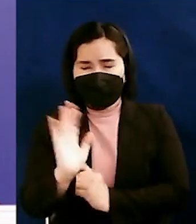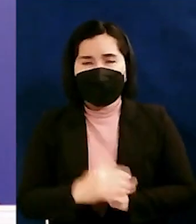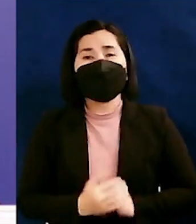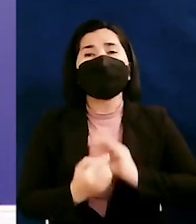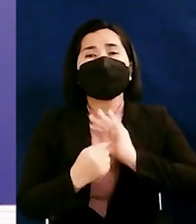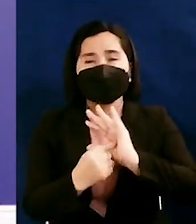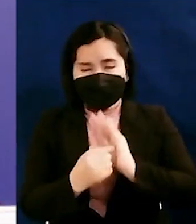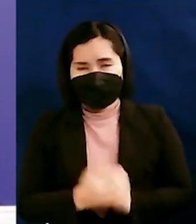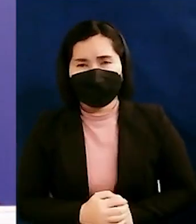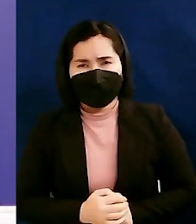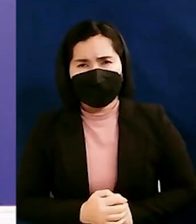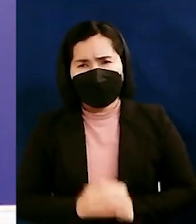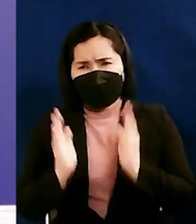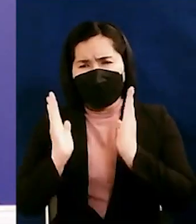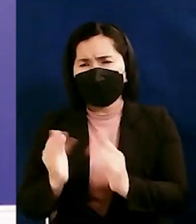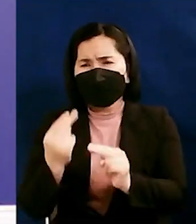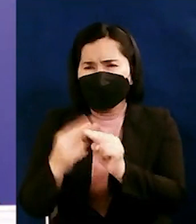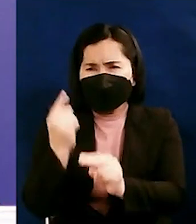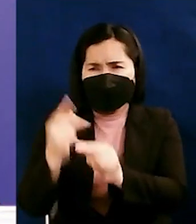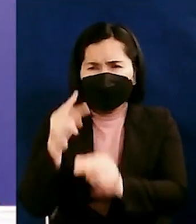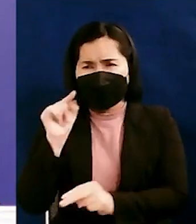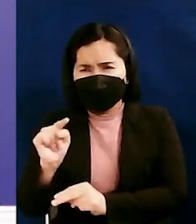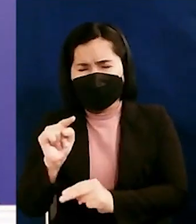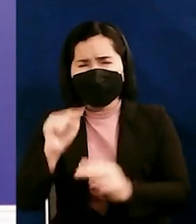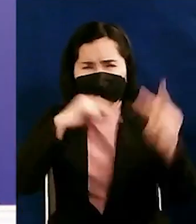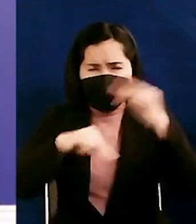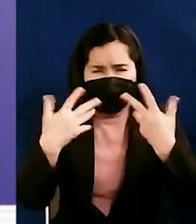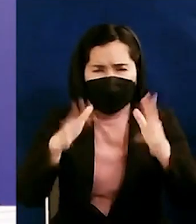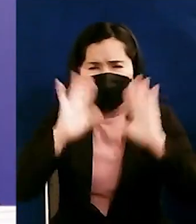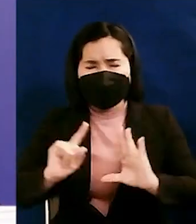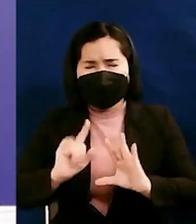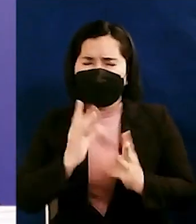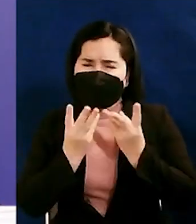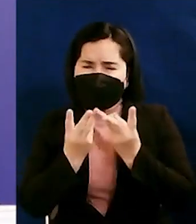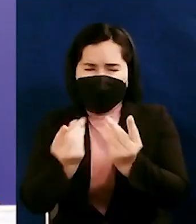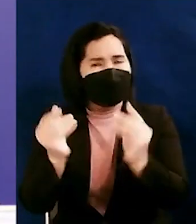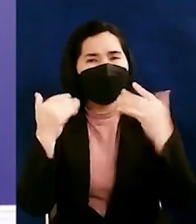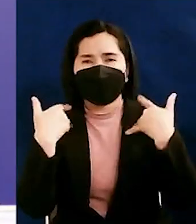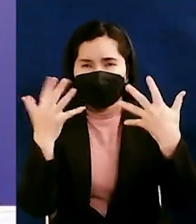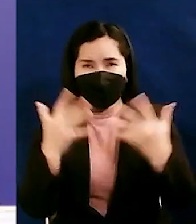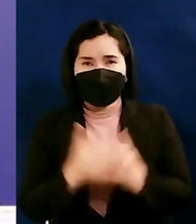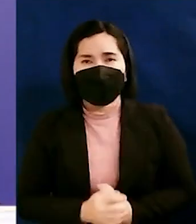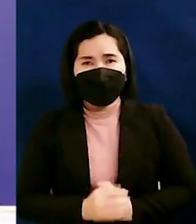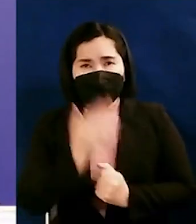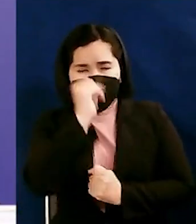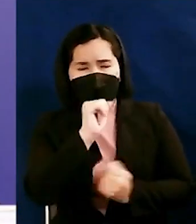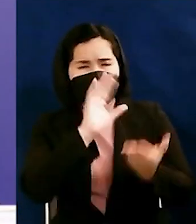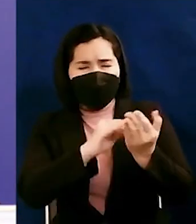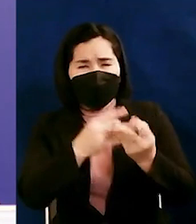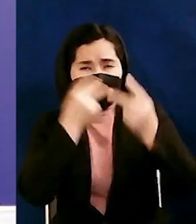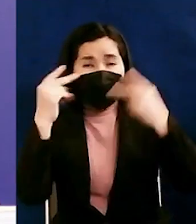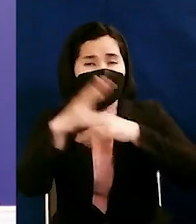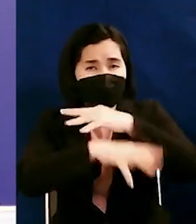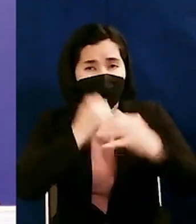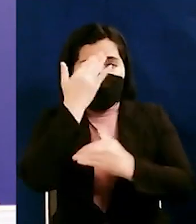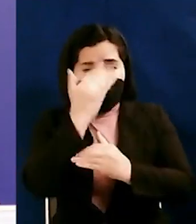ได้ผลแลบเป็นอะไรอย่างไรนะครับเป็นข้อมูลที่เกิดจากที่เจ้าหน้าที่สร้างเว็บเ